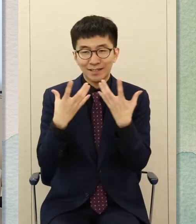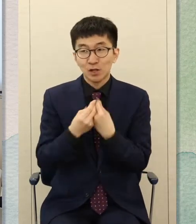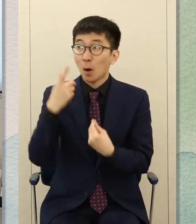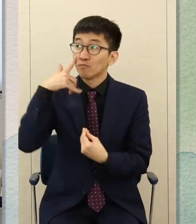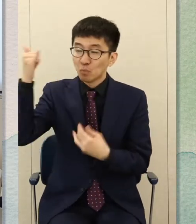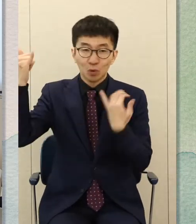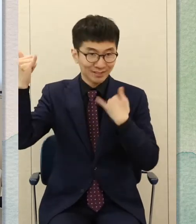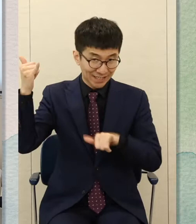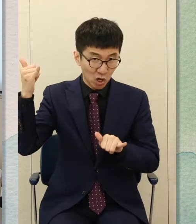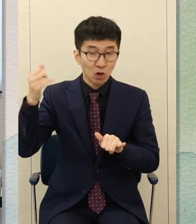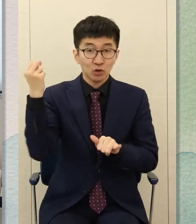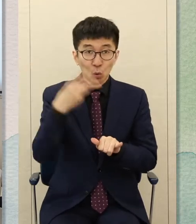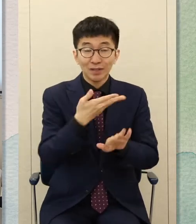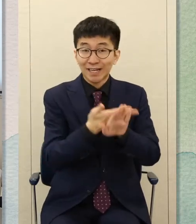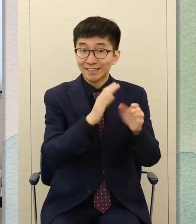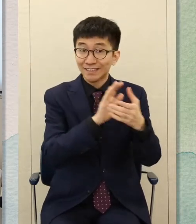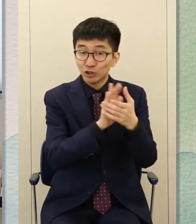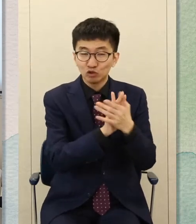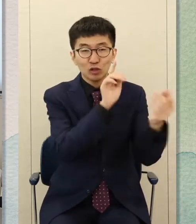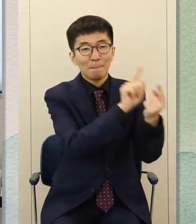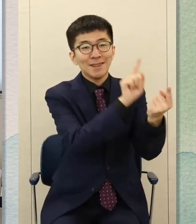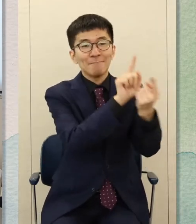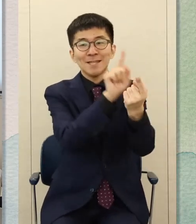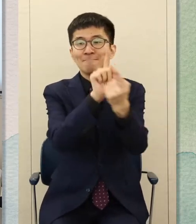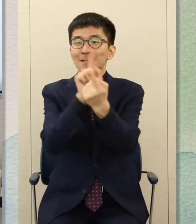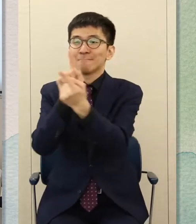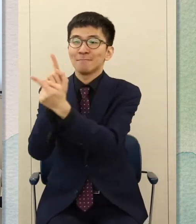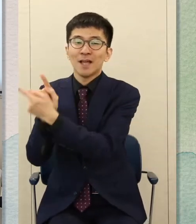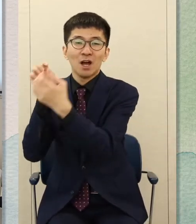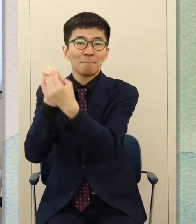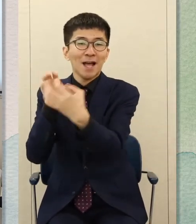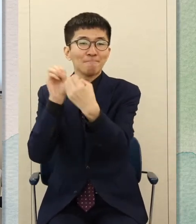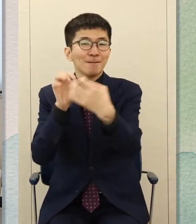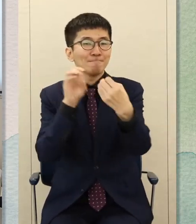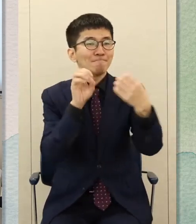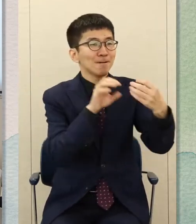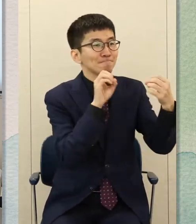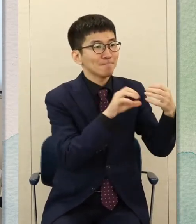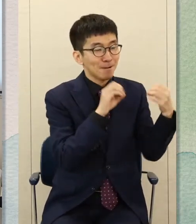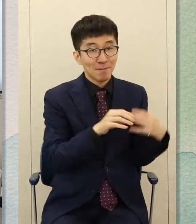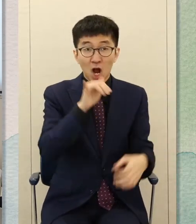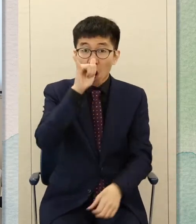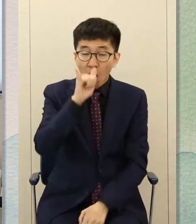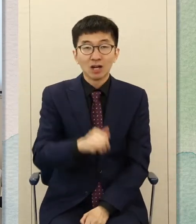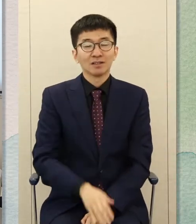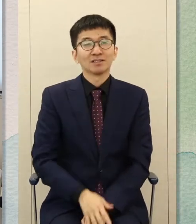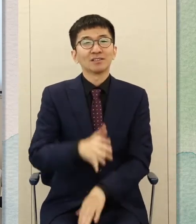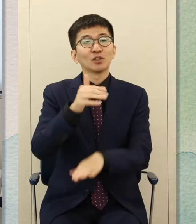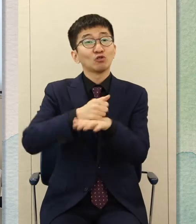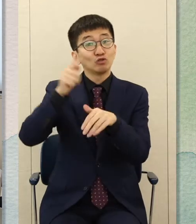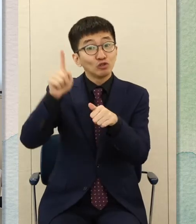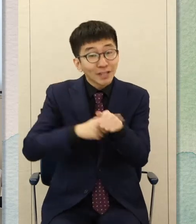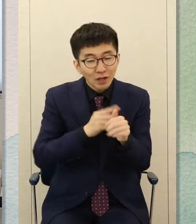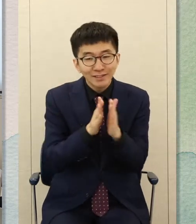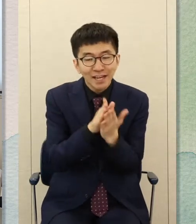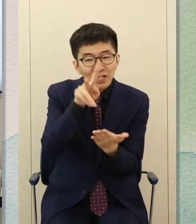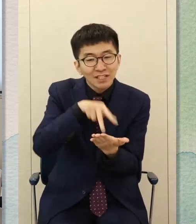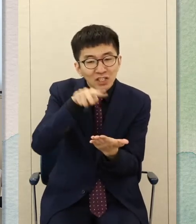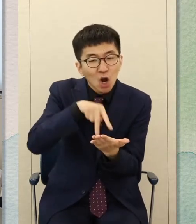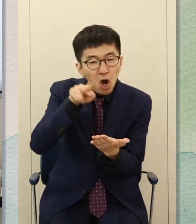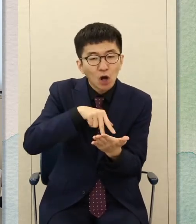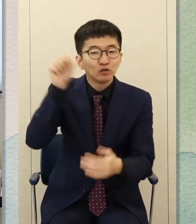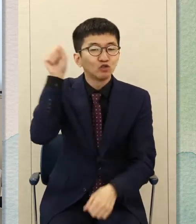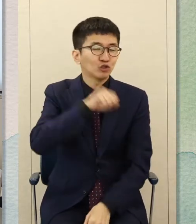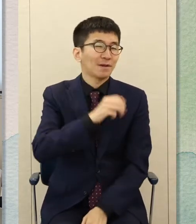자녀가 자주 책을 이야기하고, 그리고 친구와 친구가 자주 책을 이야기하고, 그러면 독서량이 증가하고